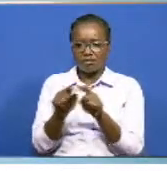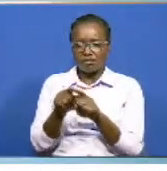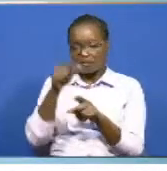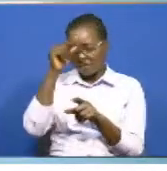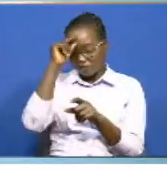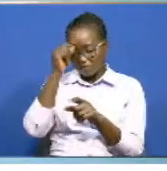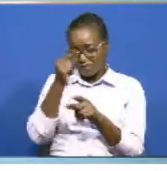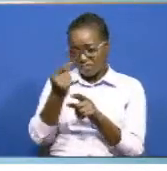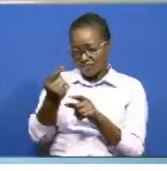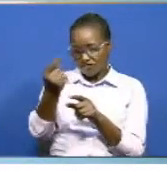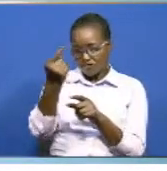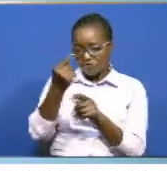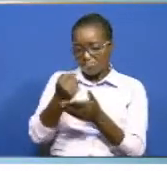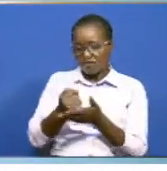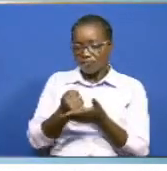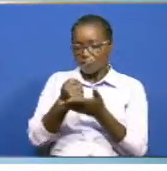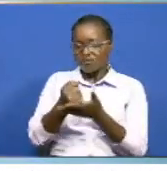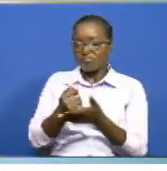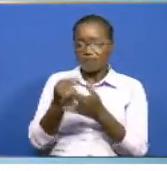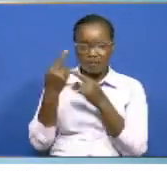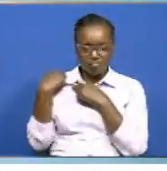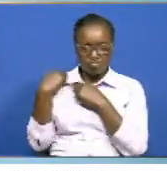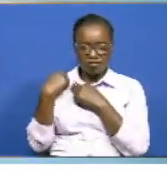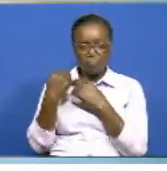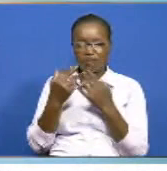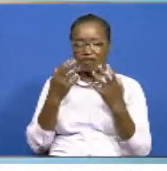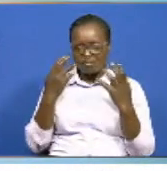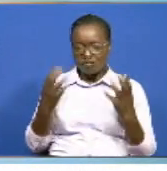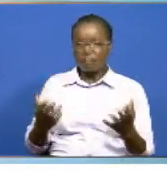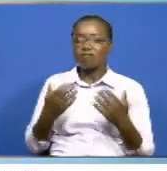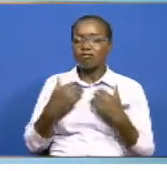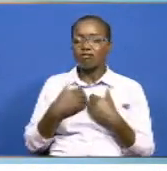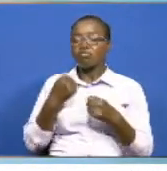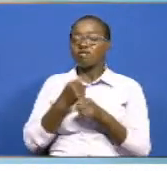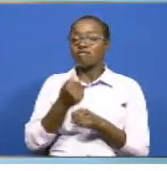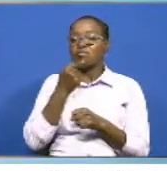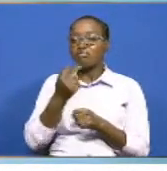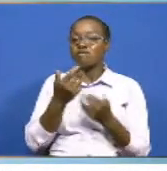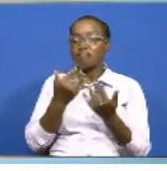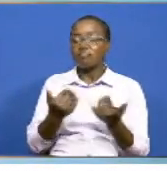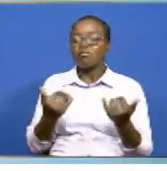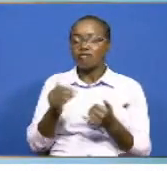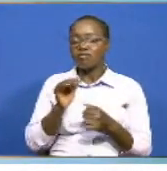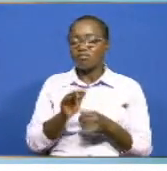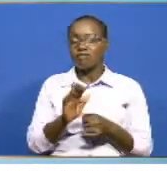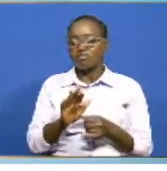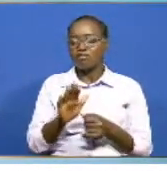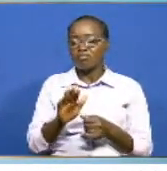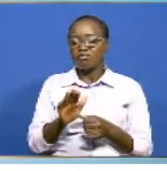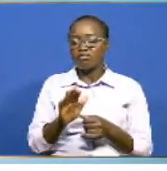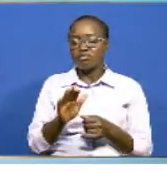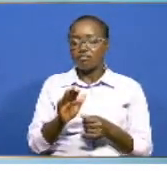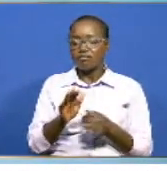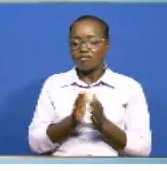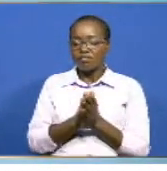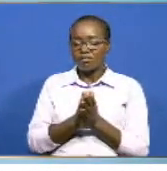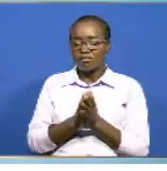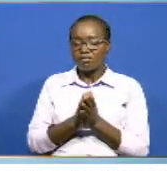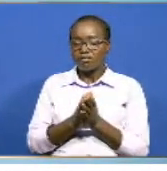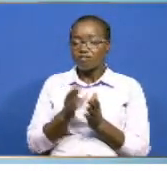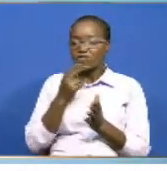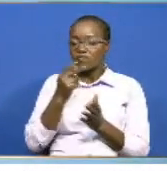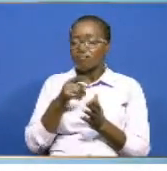ikaingilia. Wazazi wanalo jukumu kubwa ya kuhakikisha kwamba watoto wao ambao wamewaza ama